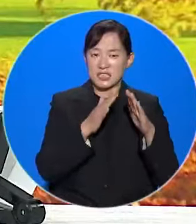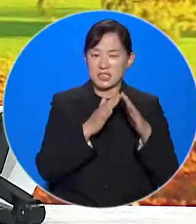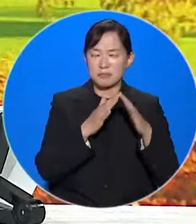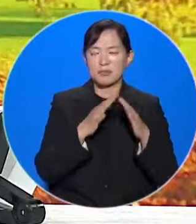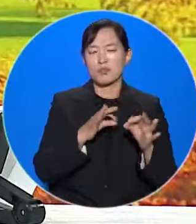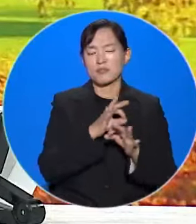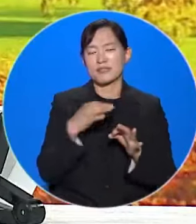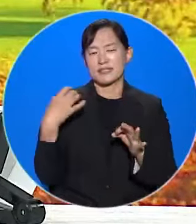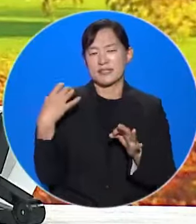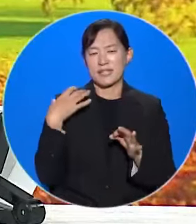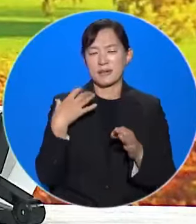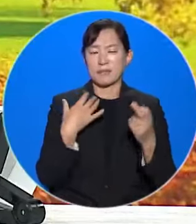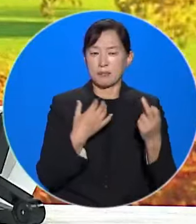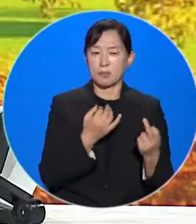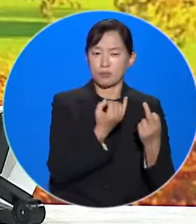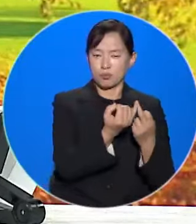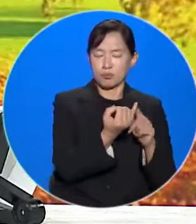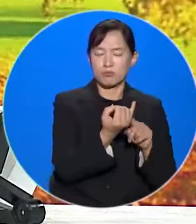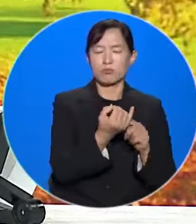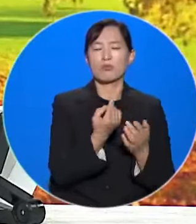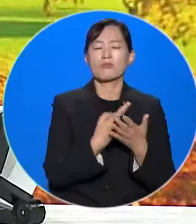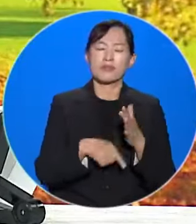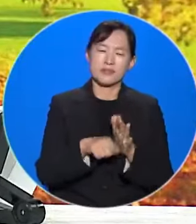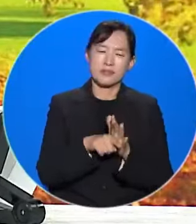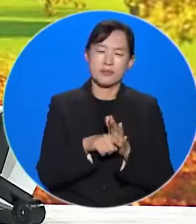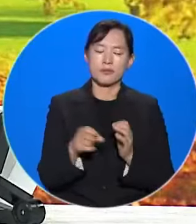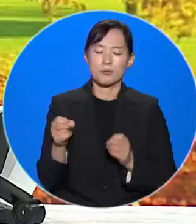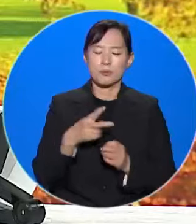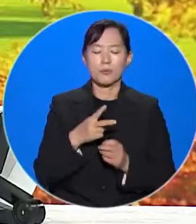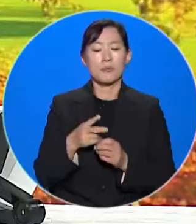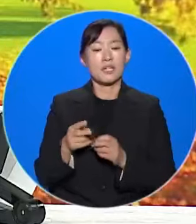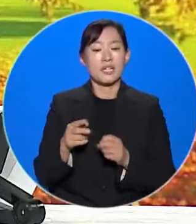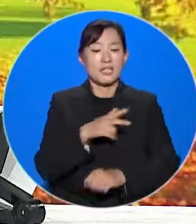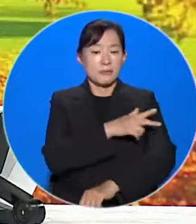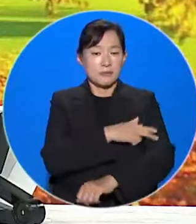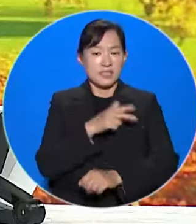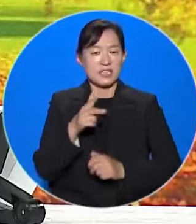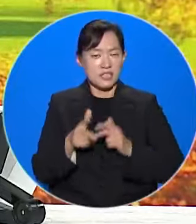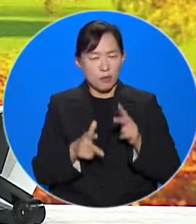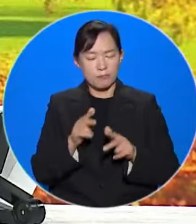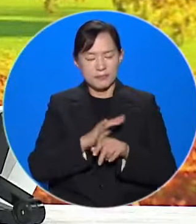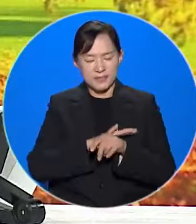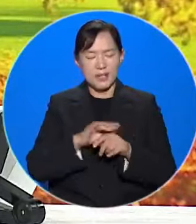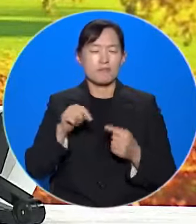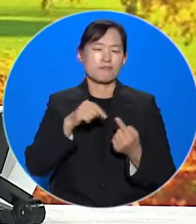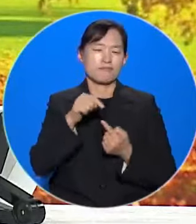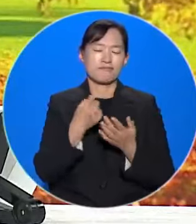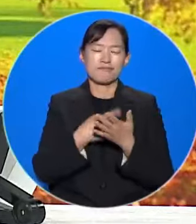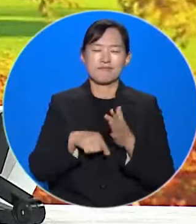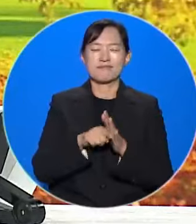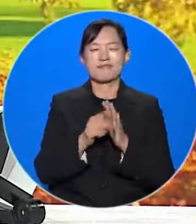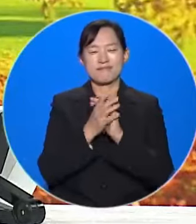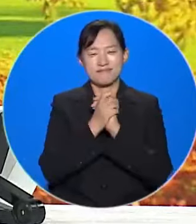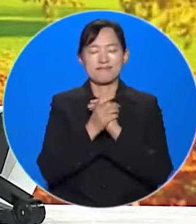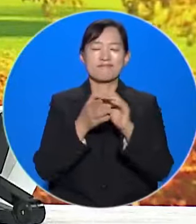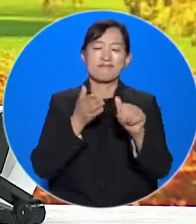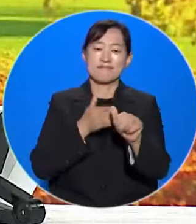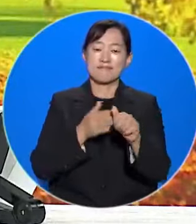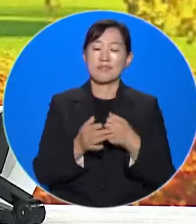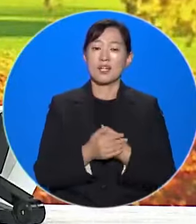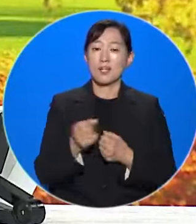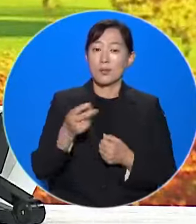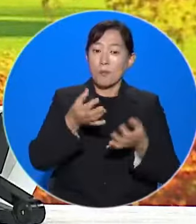기도해 주시고 또 우리 이 집사님 사업도 잘 회복될 수 있도록 같이 기도해 주시면 감사하겠습니다. 또 우리